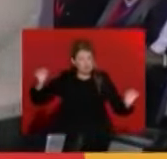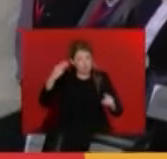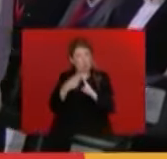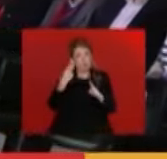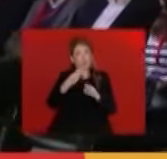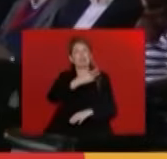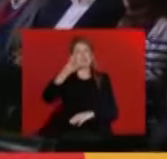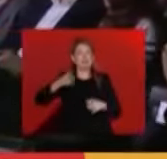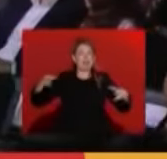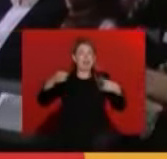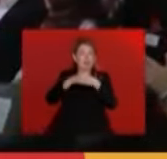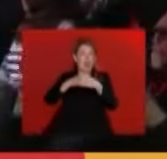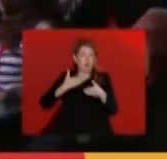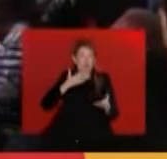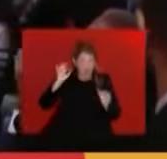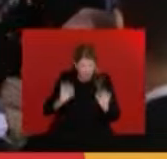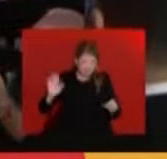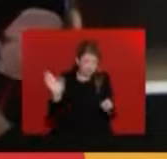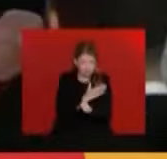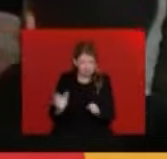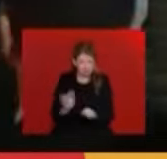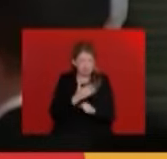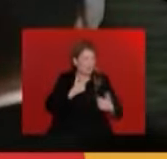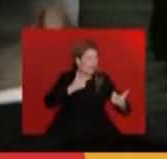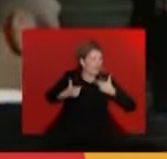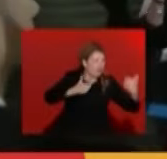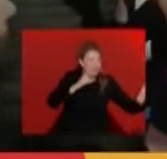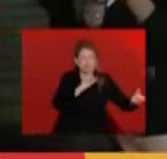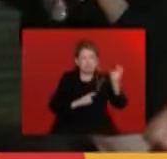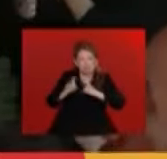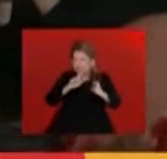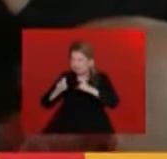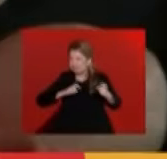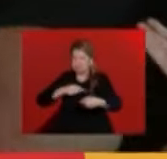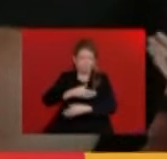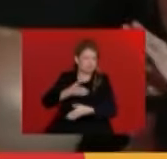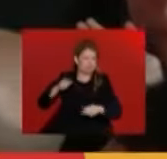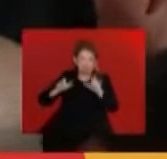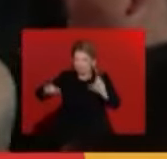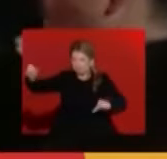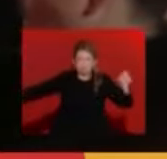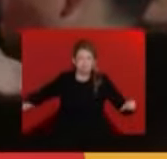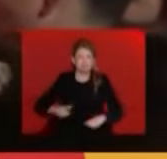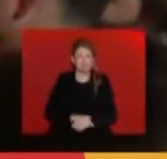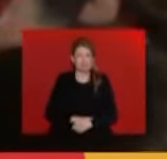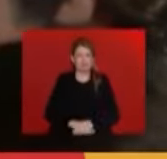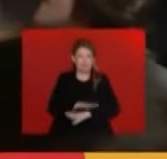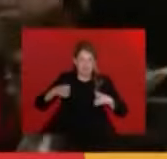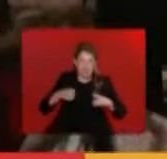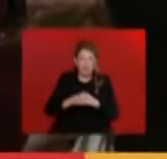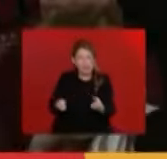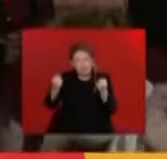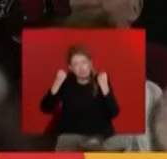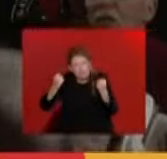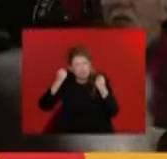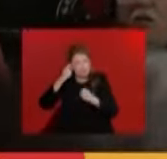πάει στο σπίτι του, θα κάνει αποκλή. Και δεν έχει πάει πουθενά αυτή τη στιγμή. Δεν έχει πάει πουθενά. Άρα λοιπόν εκεί πρέπει να απευθυνθεί, αν το ΠΑΣΟΚ